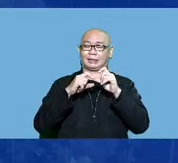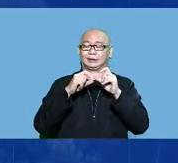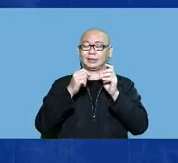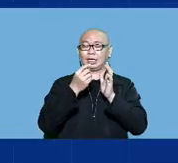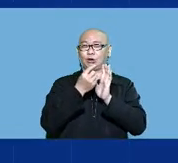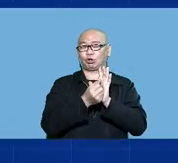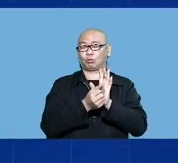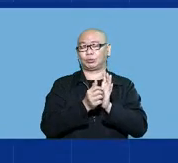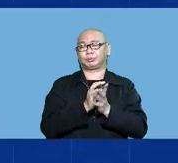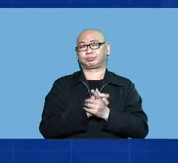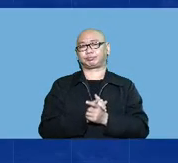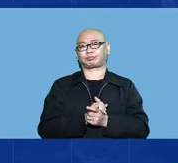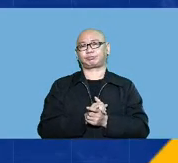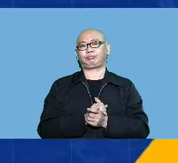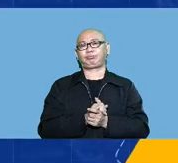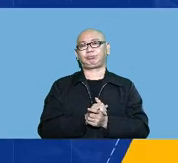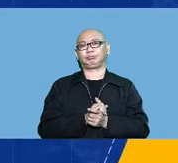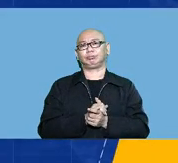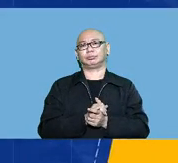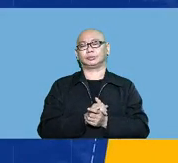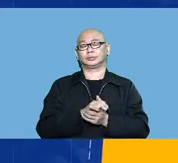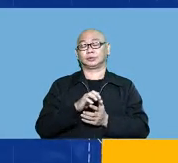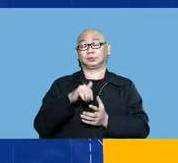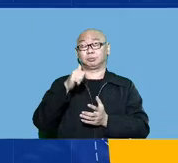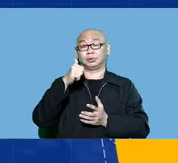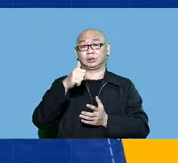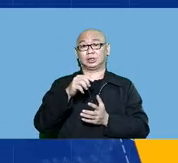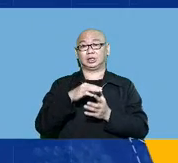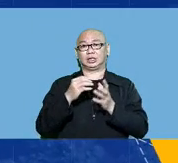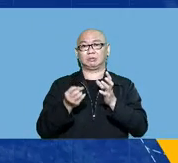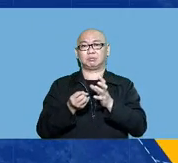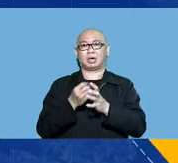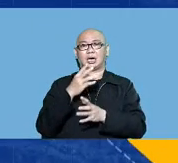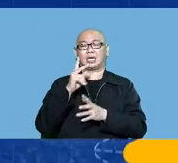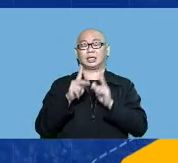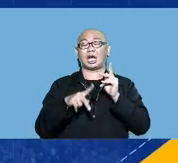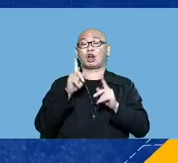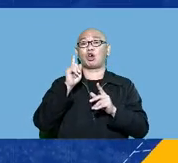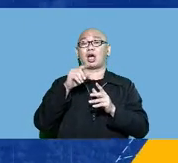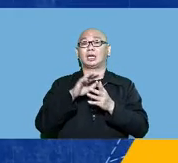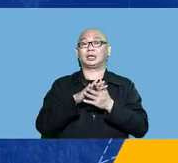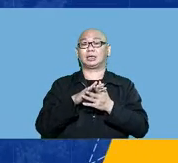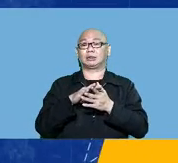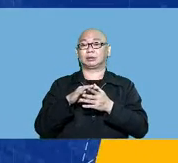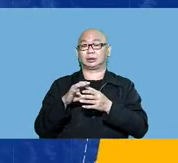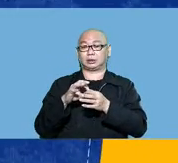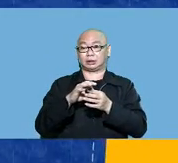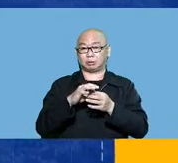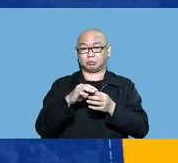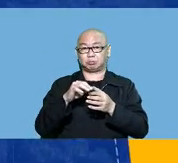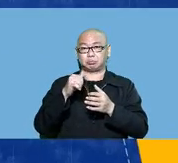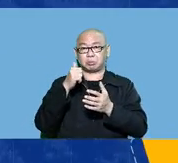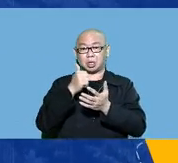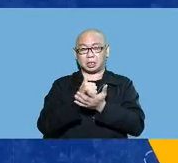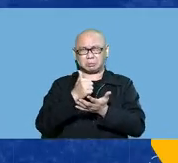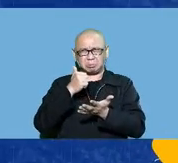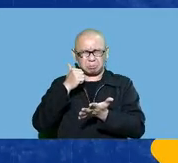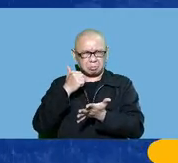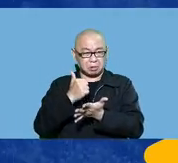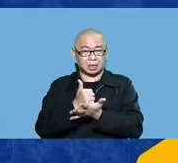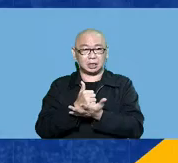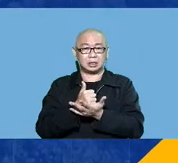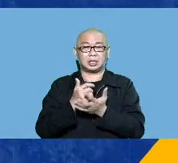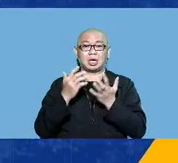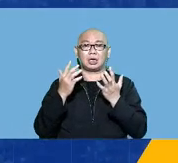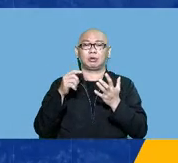modal institusional. Dan ini bisa dikembangkan kalau terjadi sinergi keduanya dengan sebaik-baiknya,